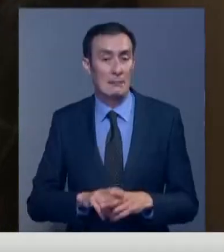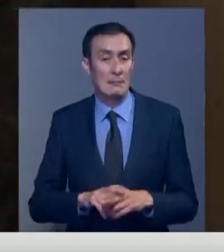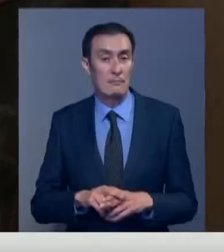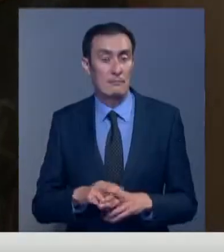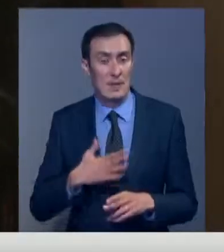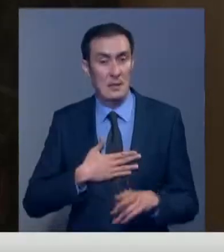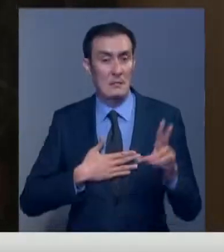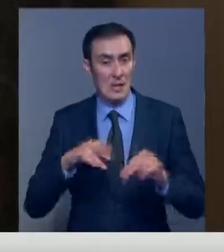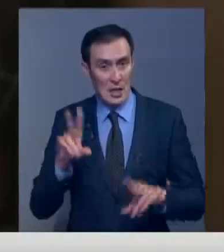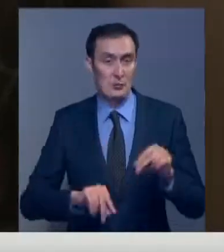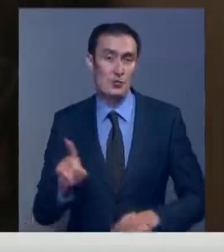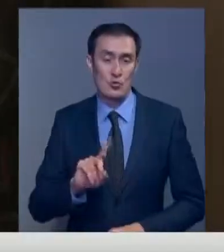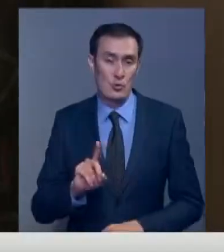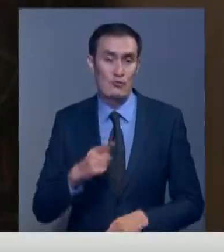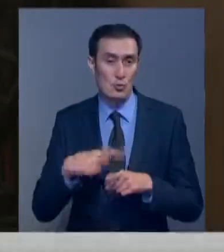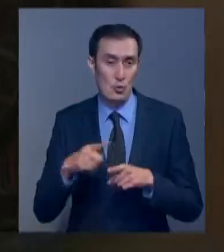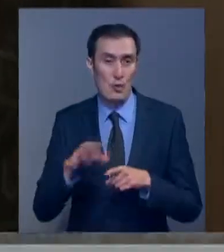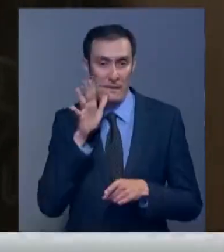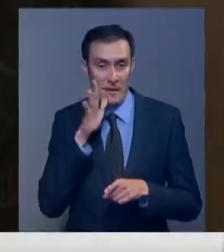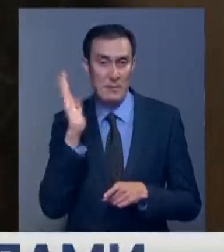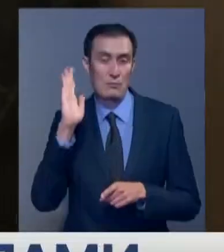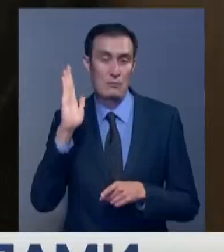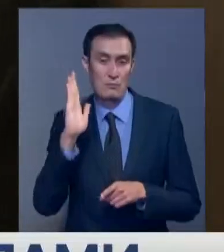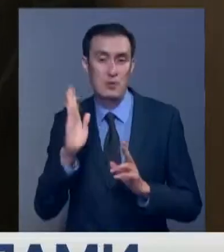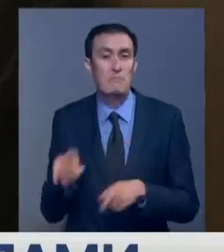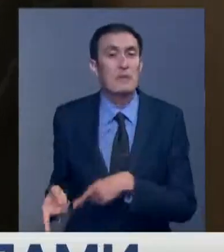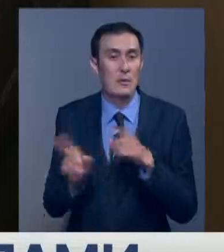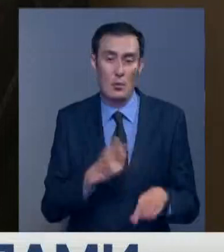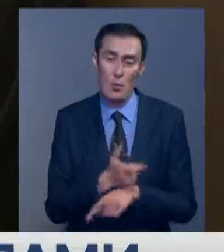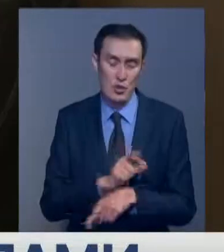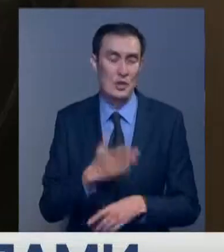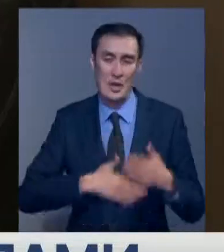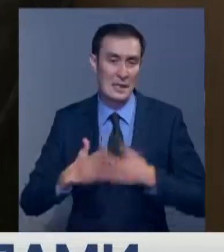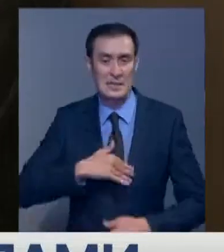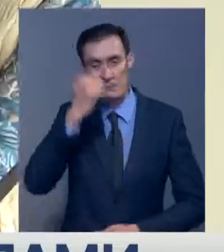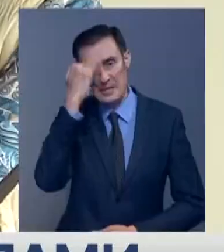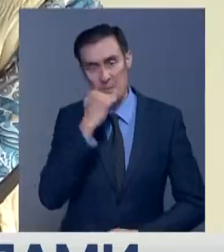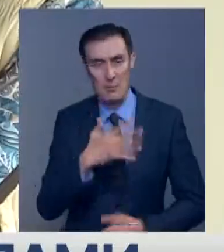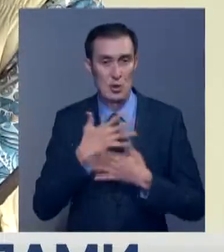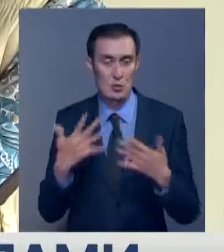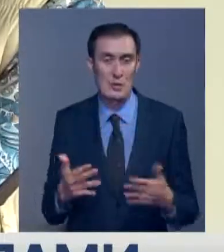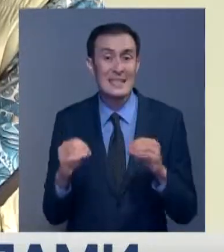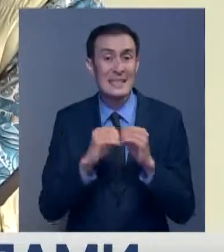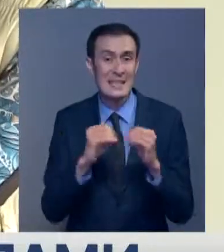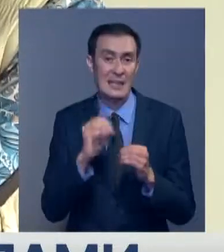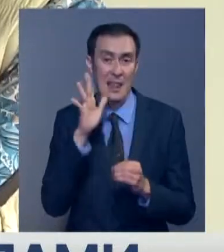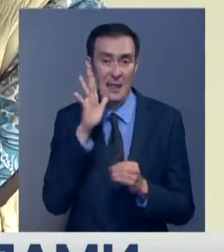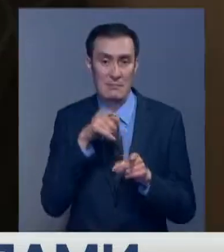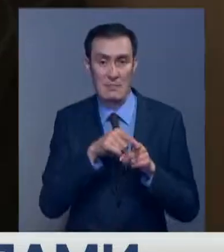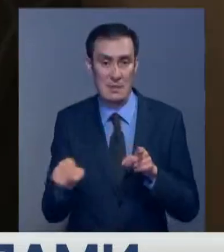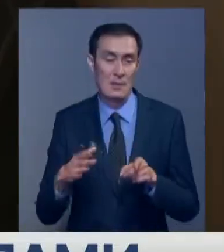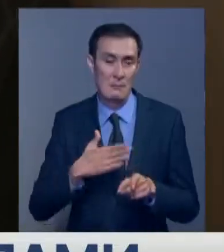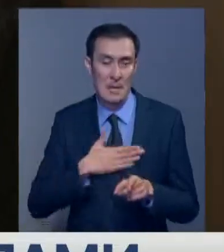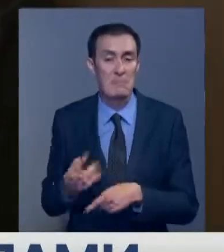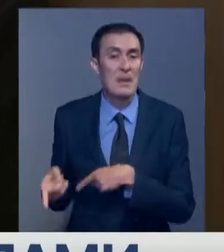Думаем, что в скором времени переедем. Очень рады. Спасибо всем большое. 10 лет уже, как